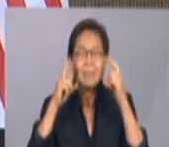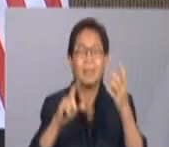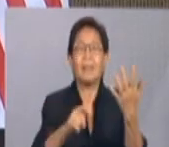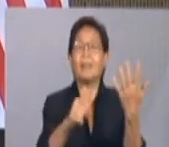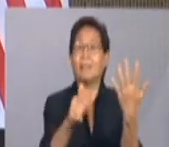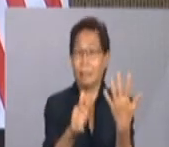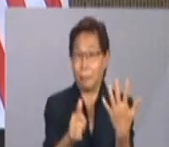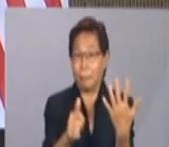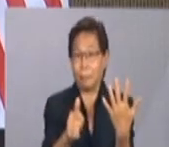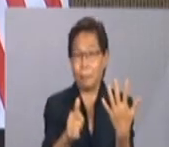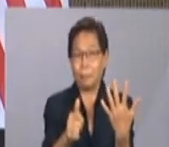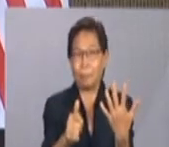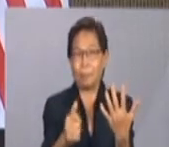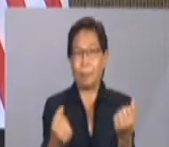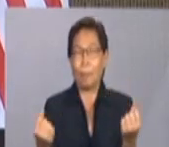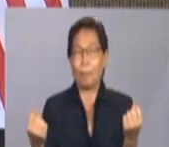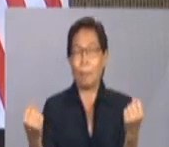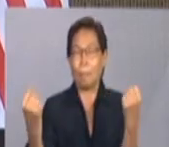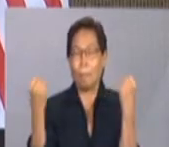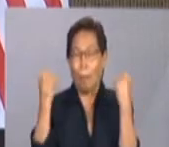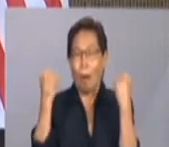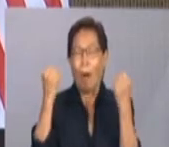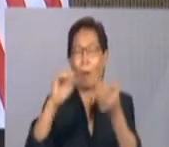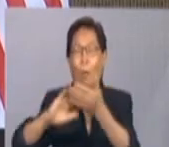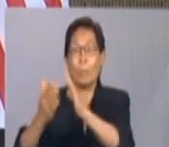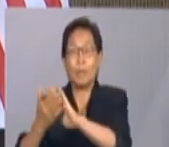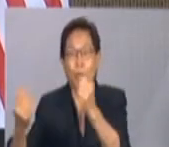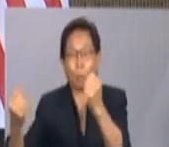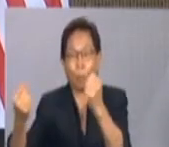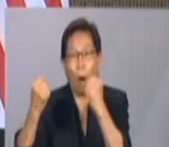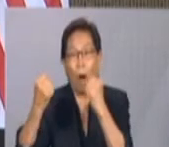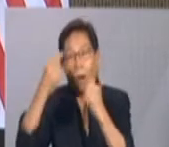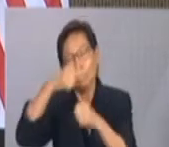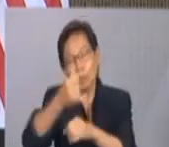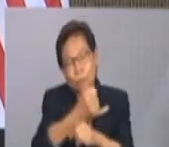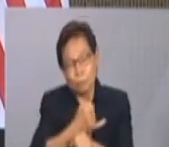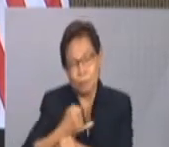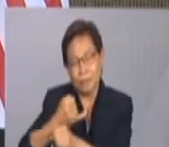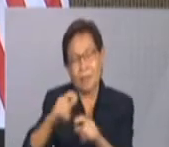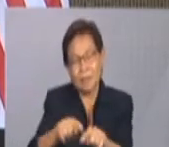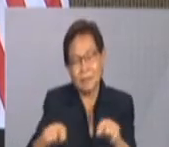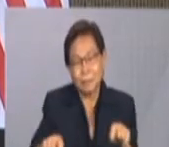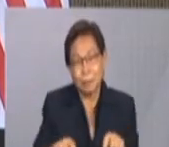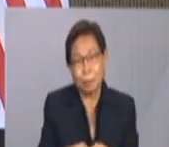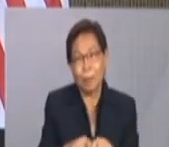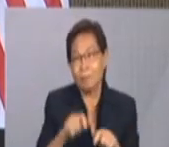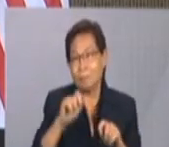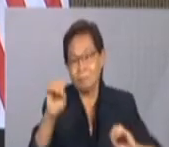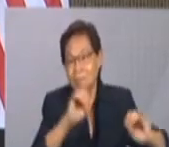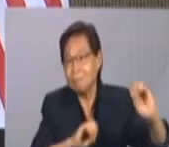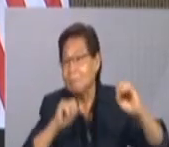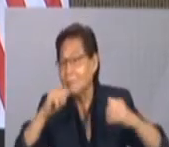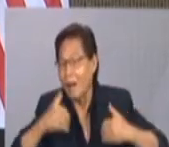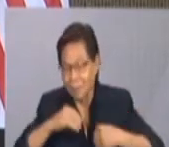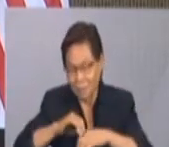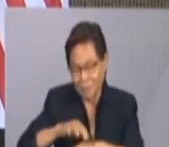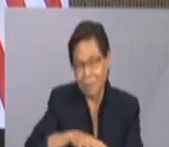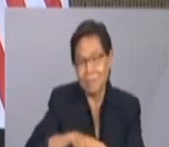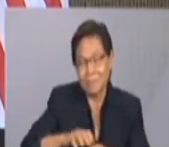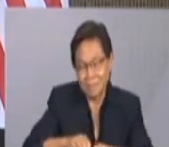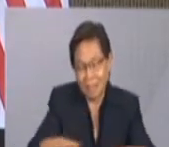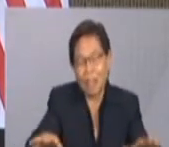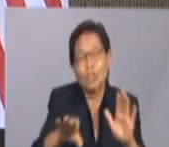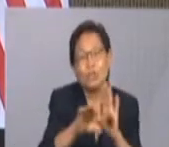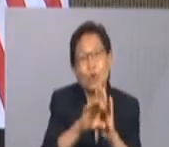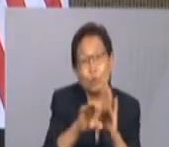keenam pemerkosaan community untuk menjaga kawasan yang tidak dijangkiti seperti Zon